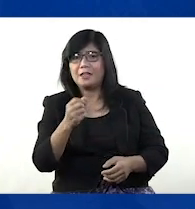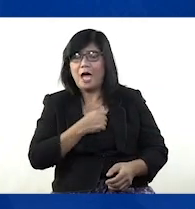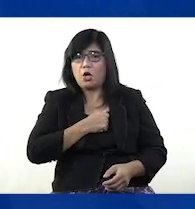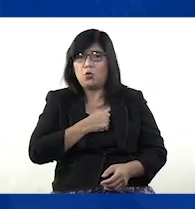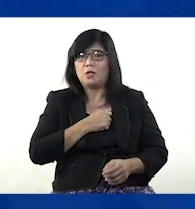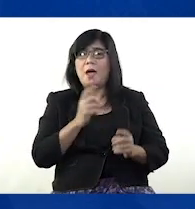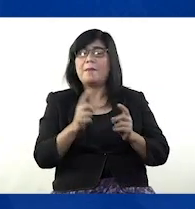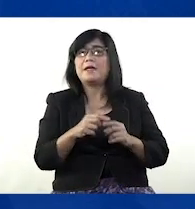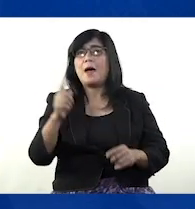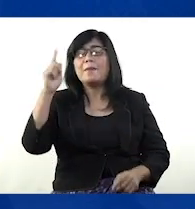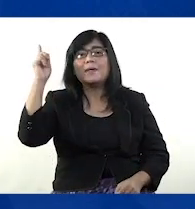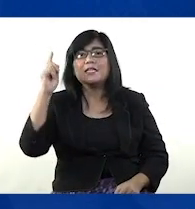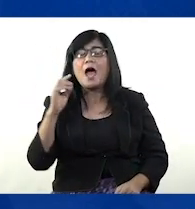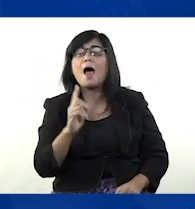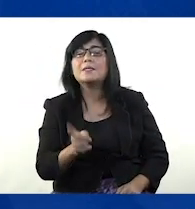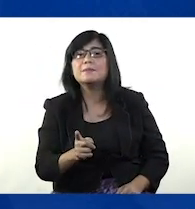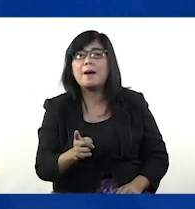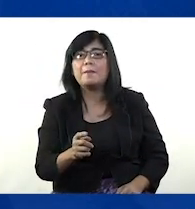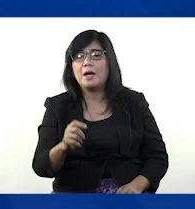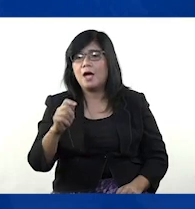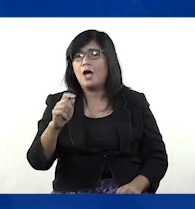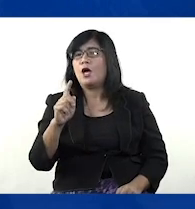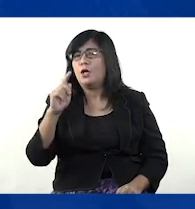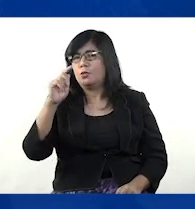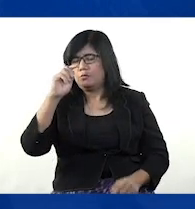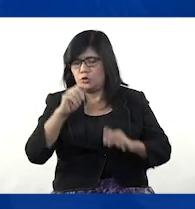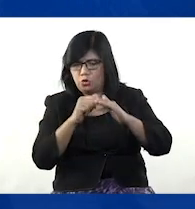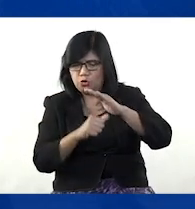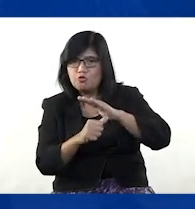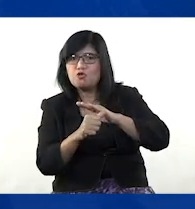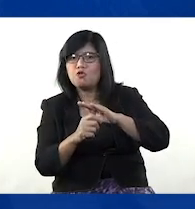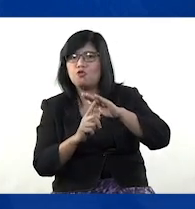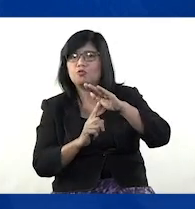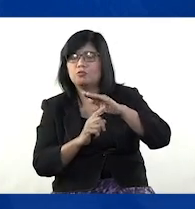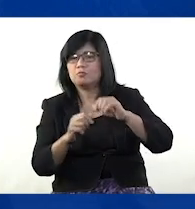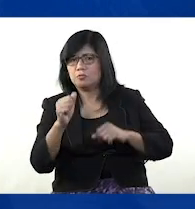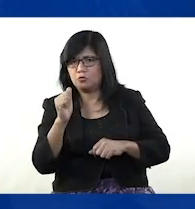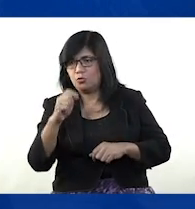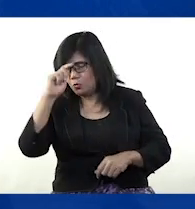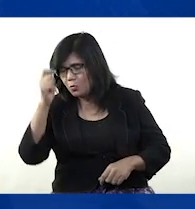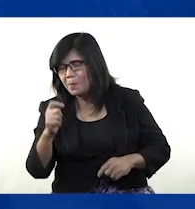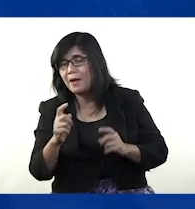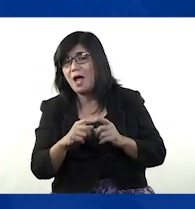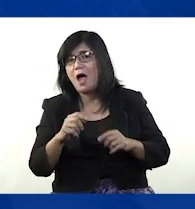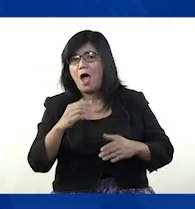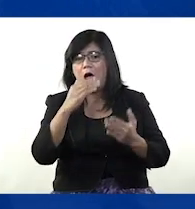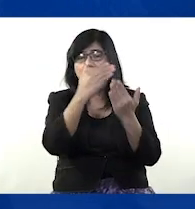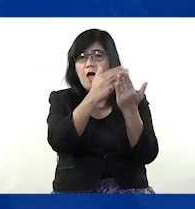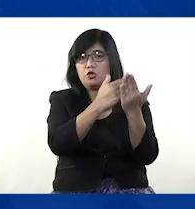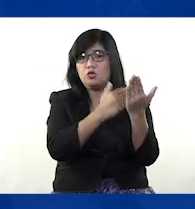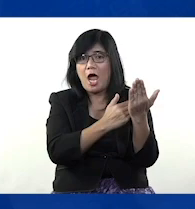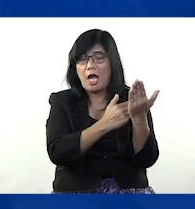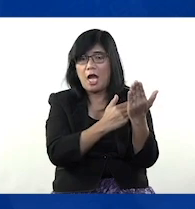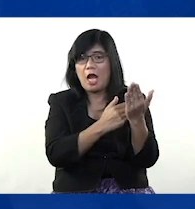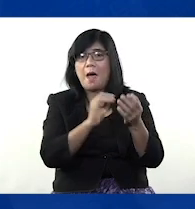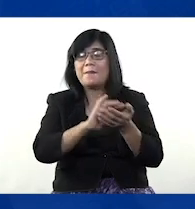kartun ajarkan kita tunduk pada aturan Tuhan ajarkan kita tuh mengasihi Tuhan ajarkan kita untuk